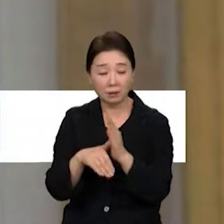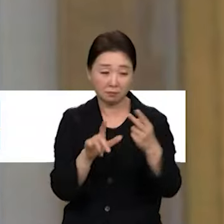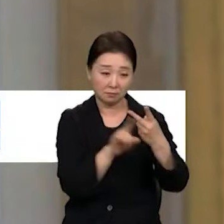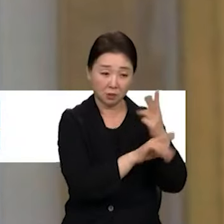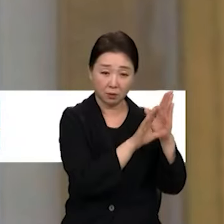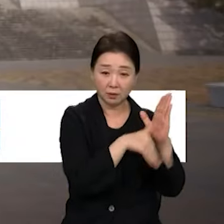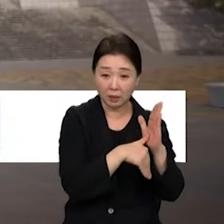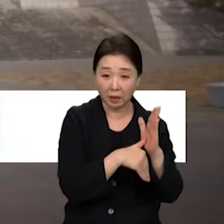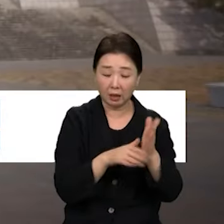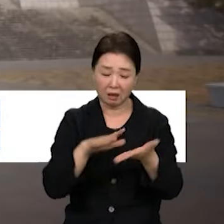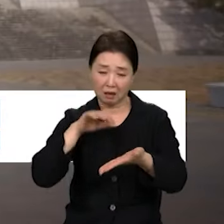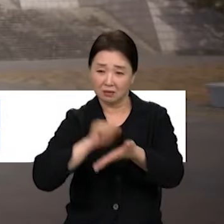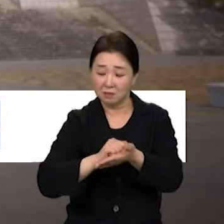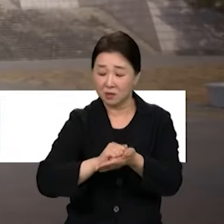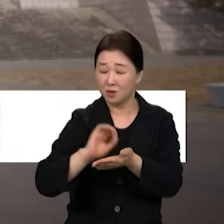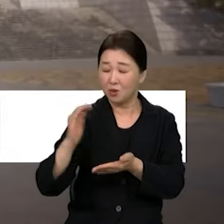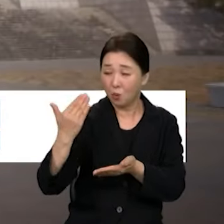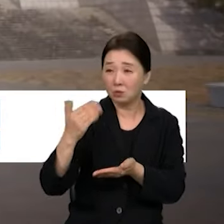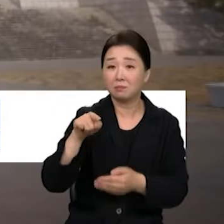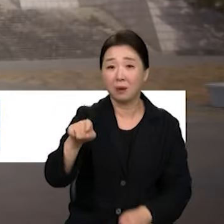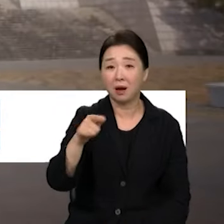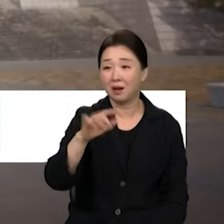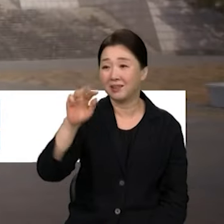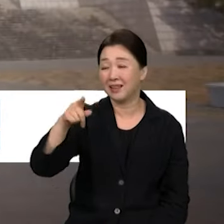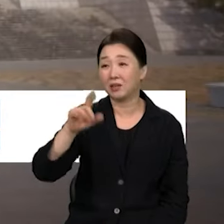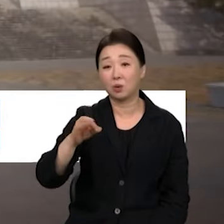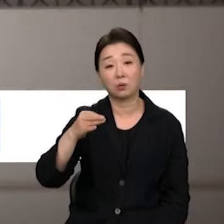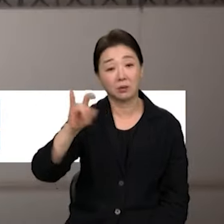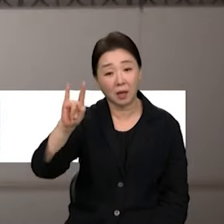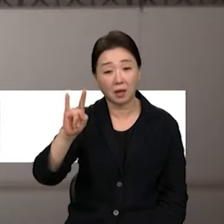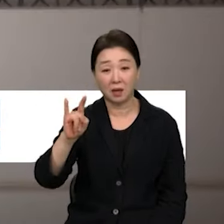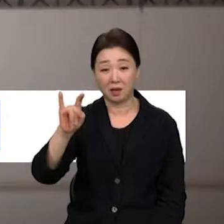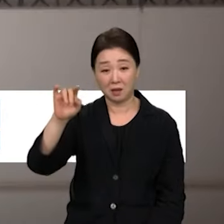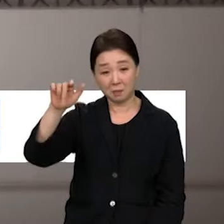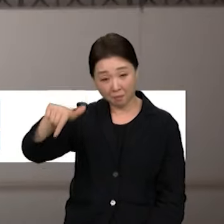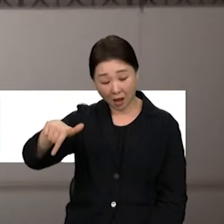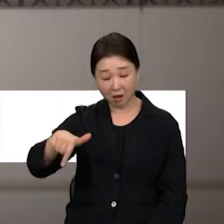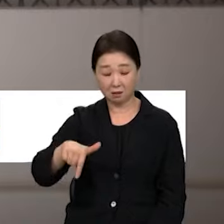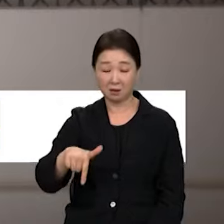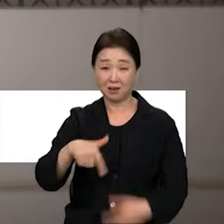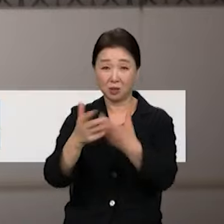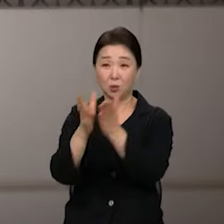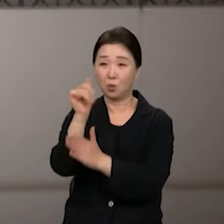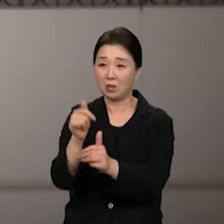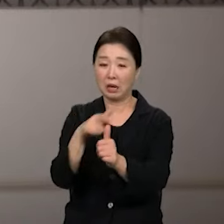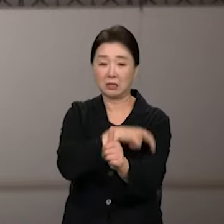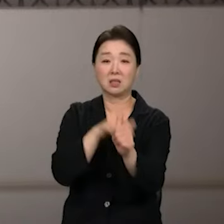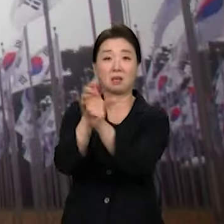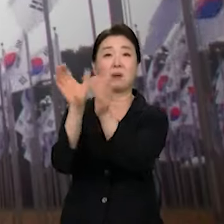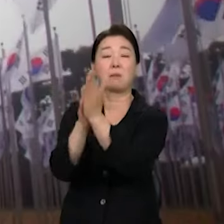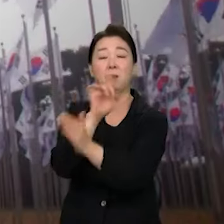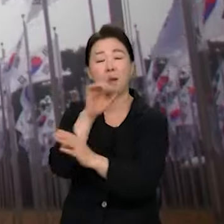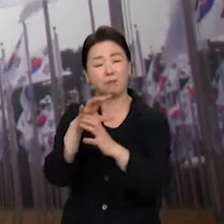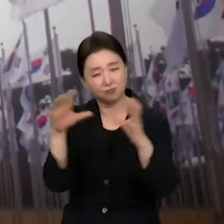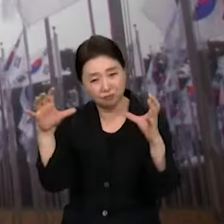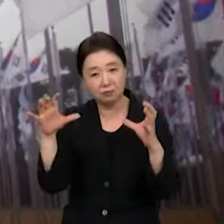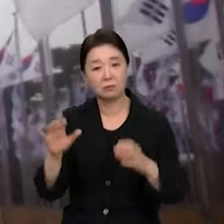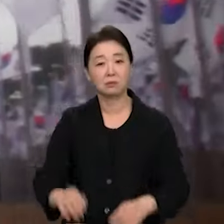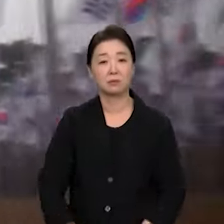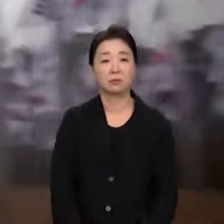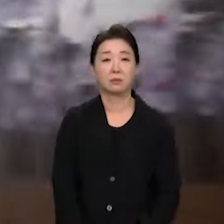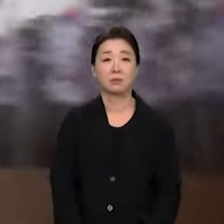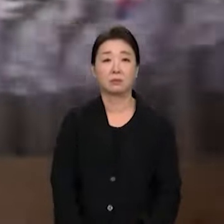식민지 근대화론을 주장해온 낙성대 경제연구소 박이택 소장을 이사로 임명해 논란이 일었습니다.